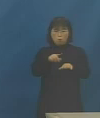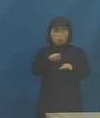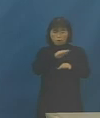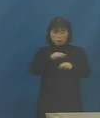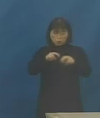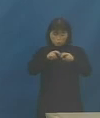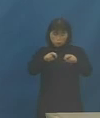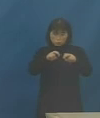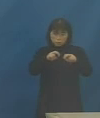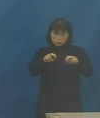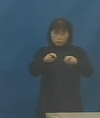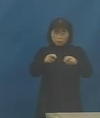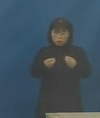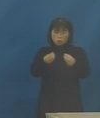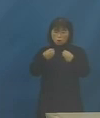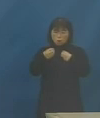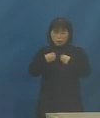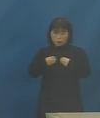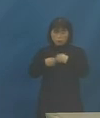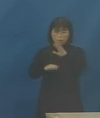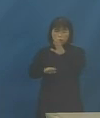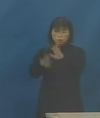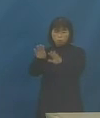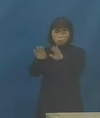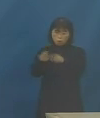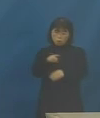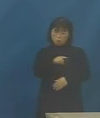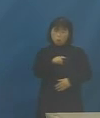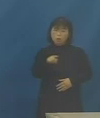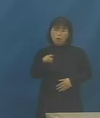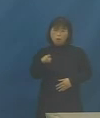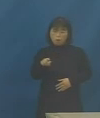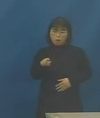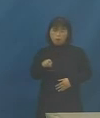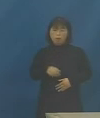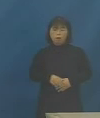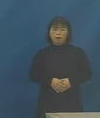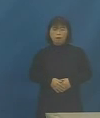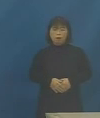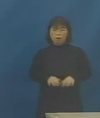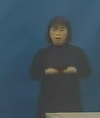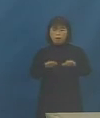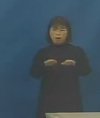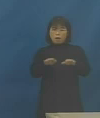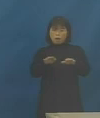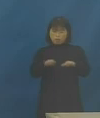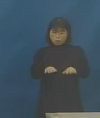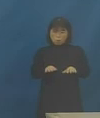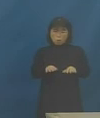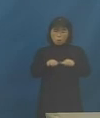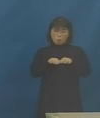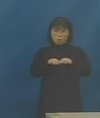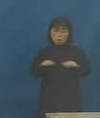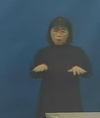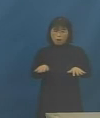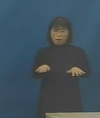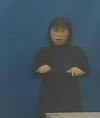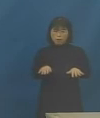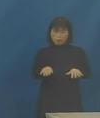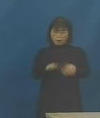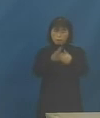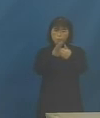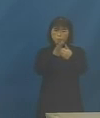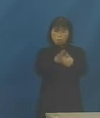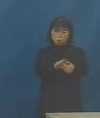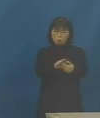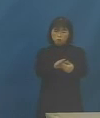や感染状況ではa今日あのまん延防止と充填措置を検討する